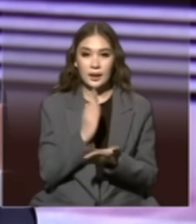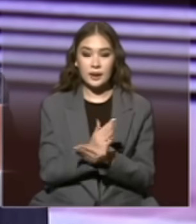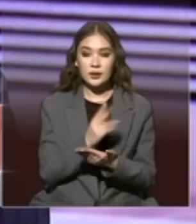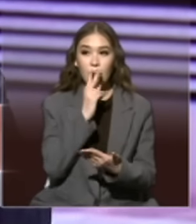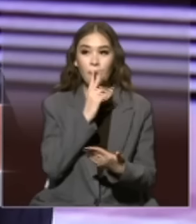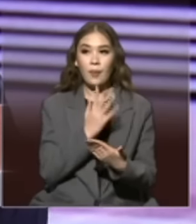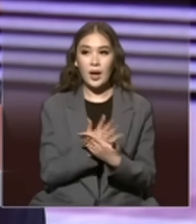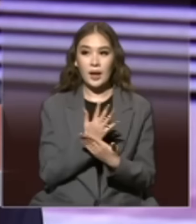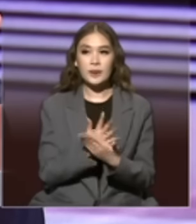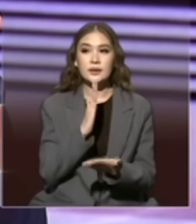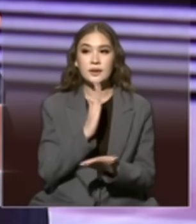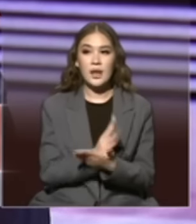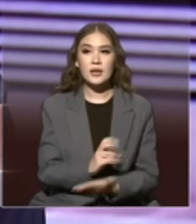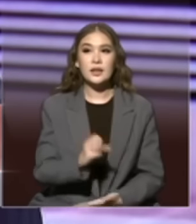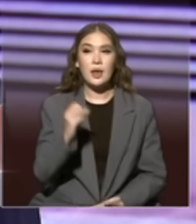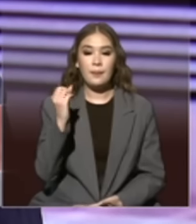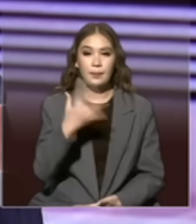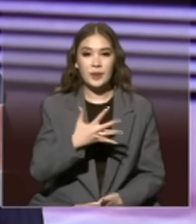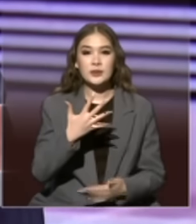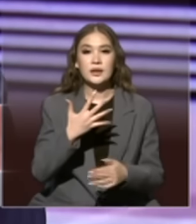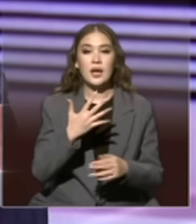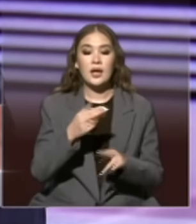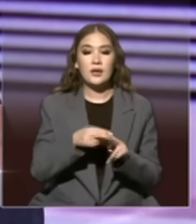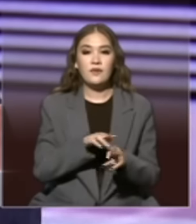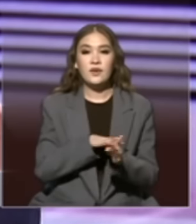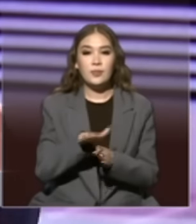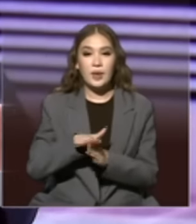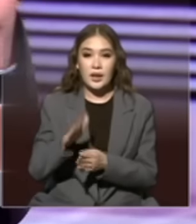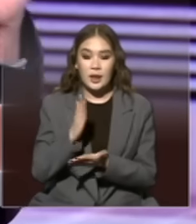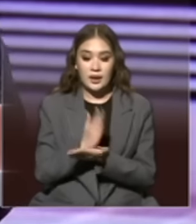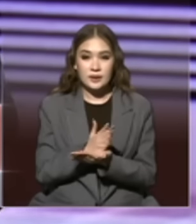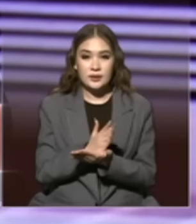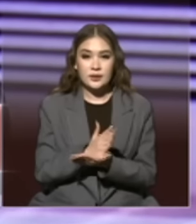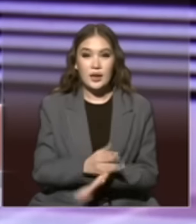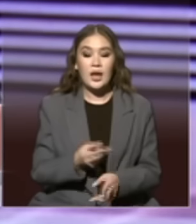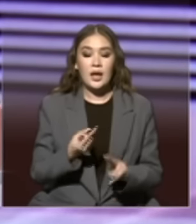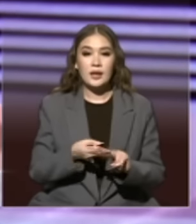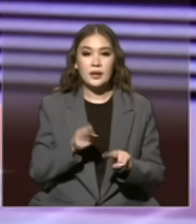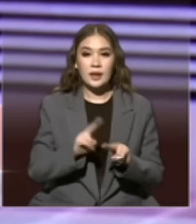көрсетілген. Сол жерде 5 талап бар. Сол талаптар егер де мына